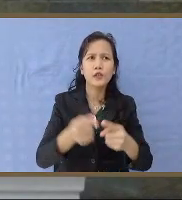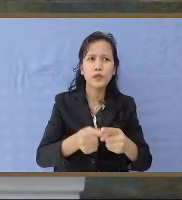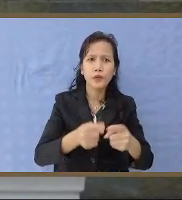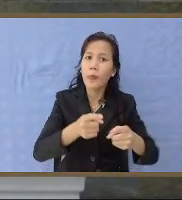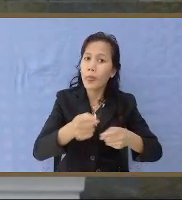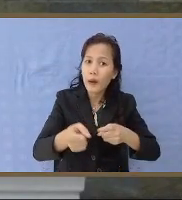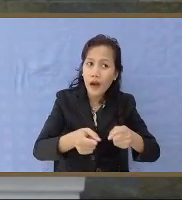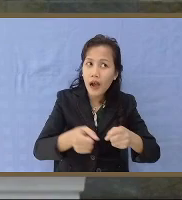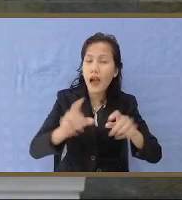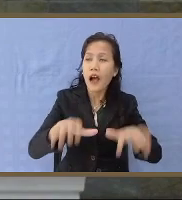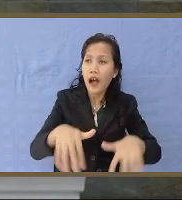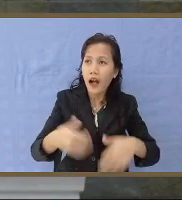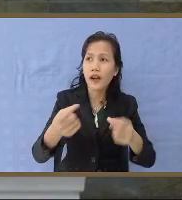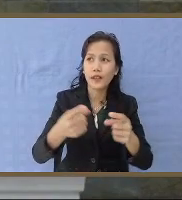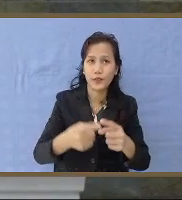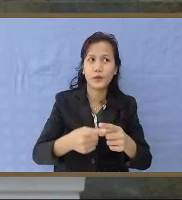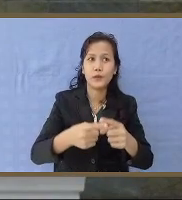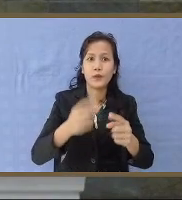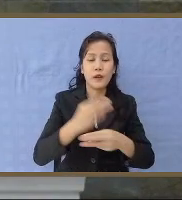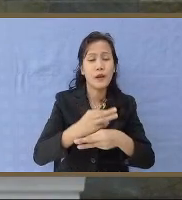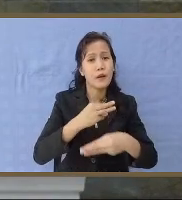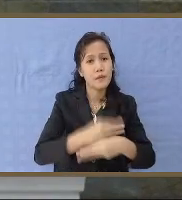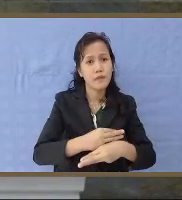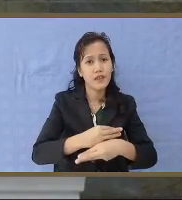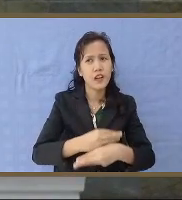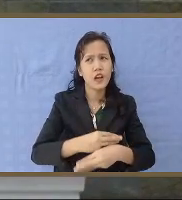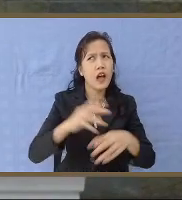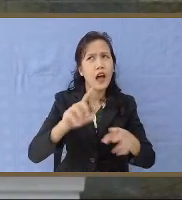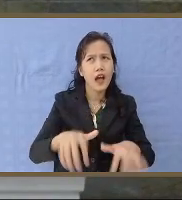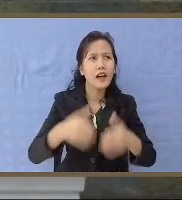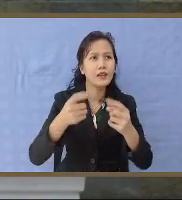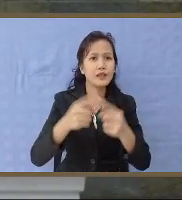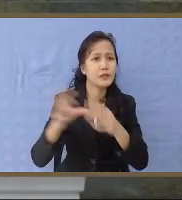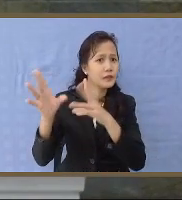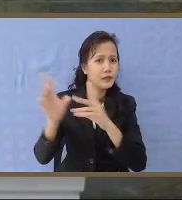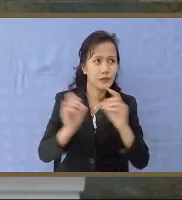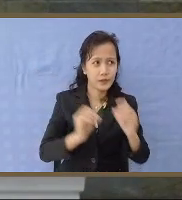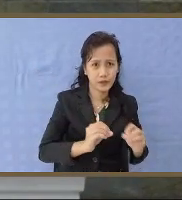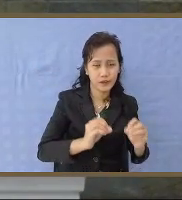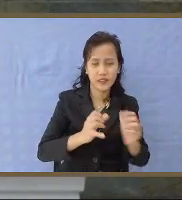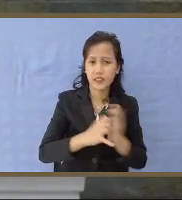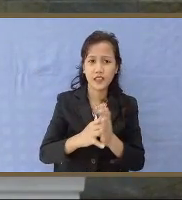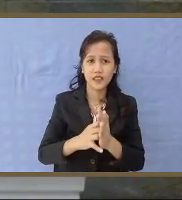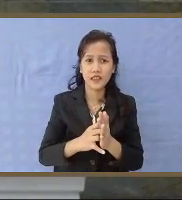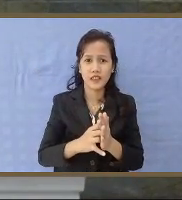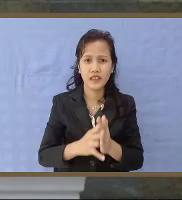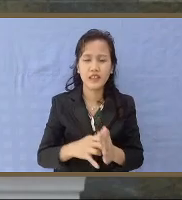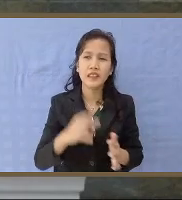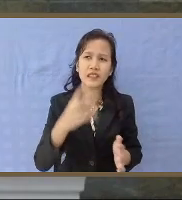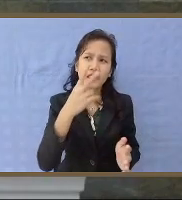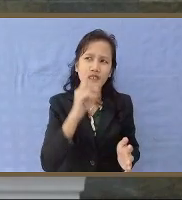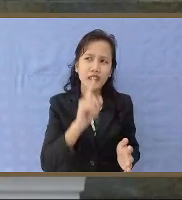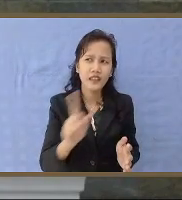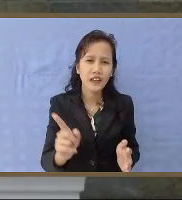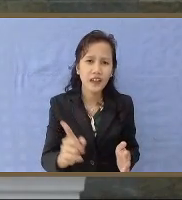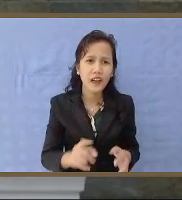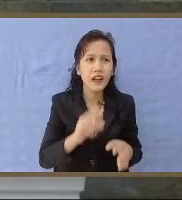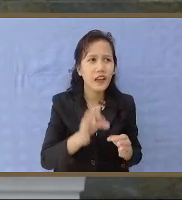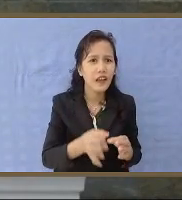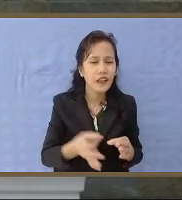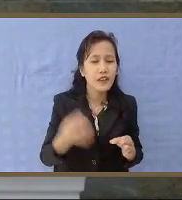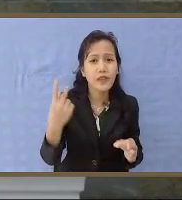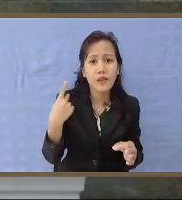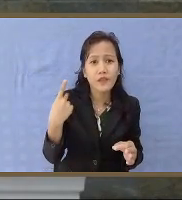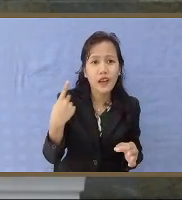po, mga kapatid, yung kung paano nyo gagawin yan. Oh, kasi, mga kapatid, pag meron lamang